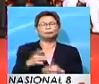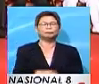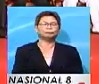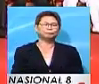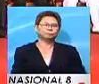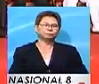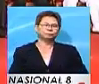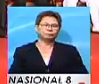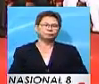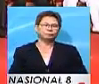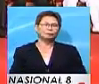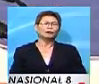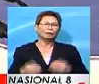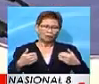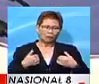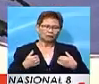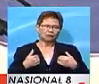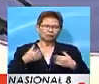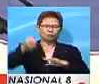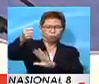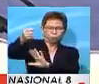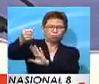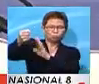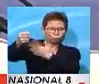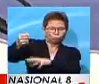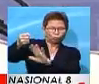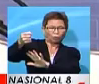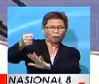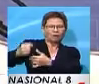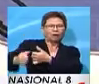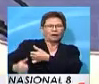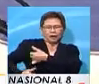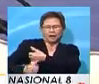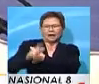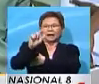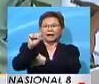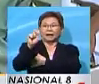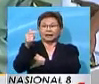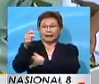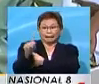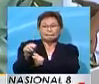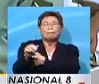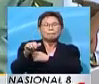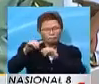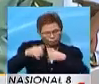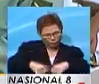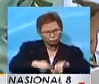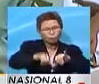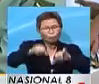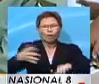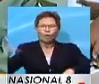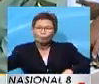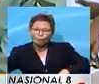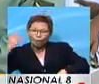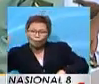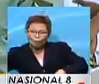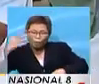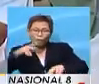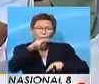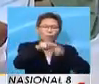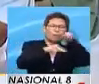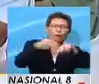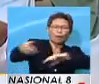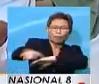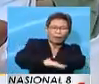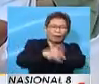selesai meskipun arahan pembekuan dikeluarkan angkatan tentera Malaysia ATM masih boleh menerima maklumat pemantauan maritim